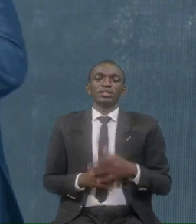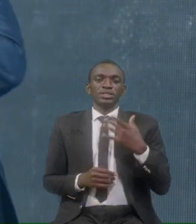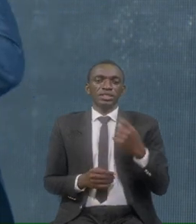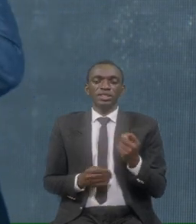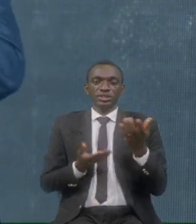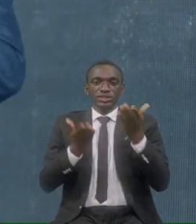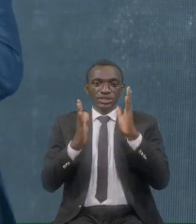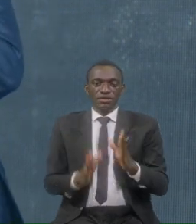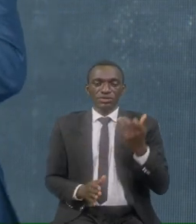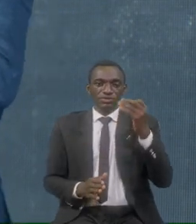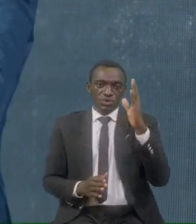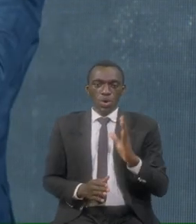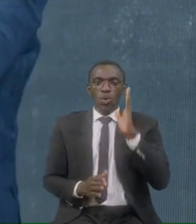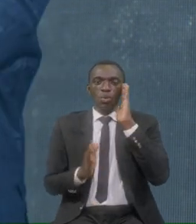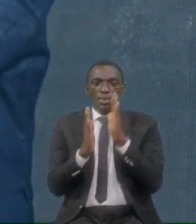us now. Get ready.